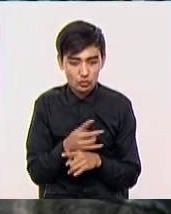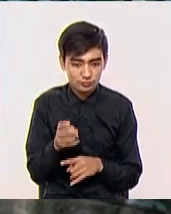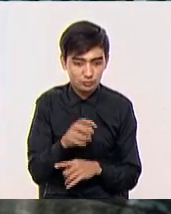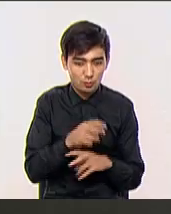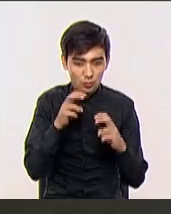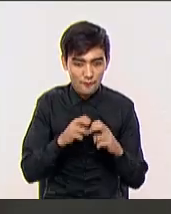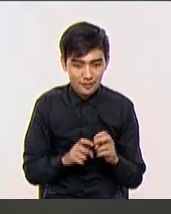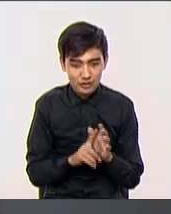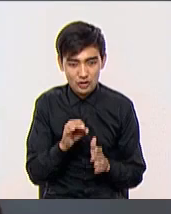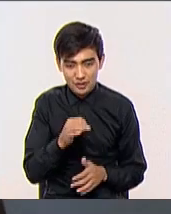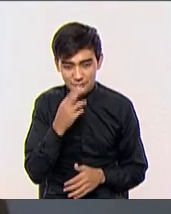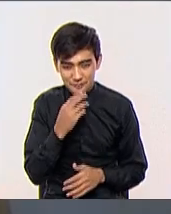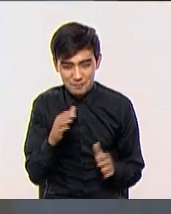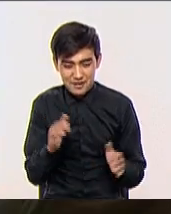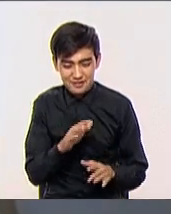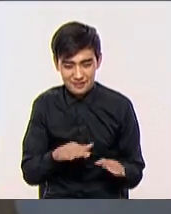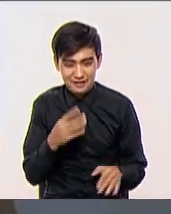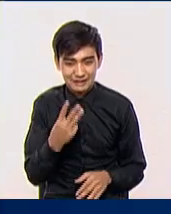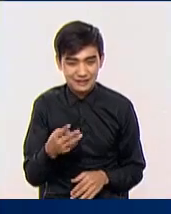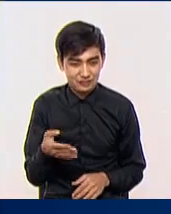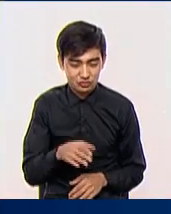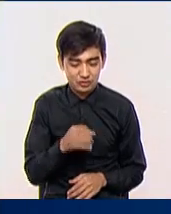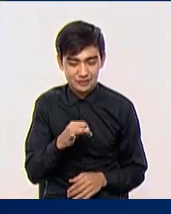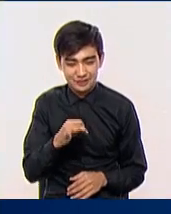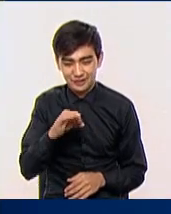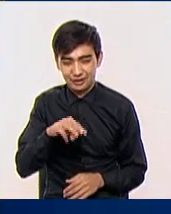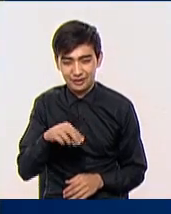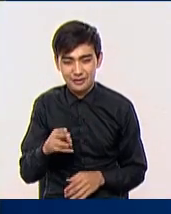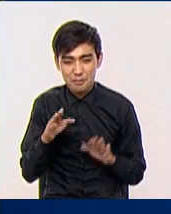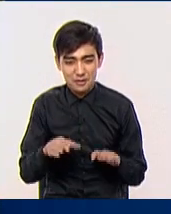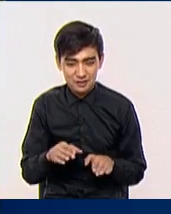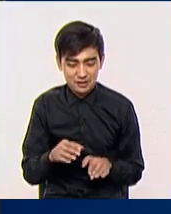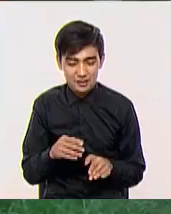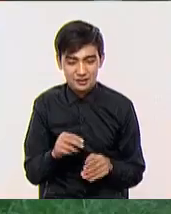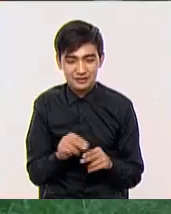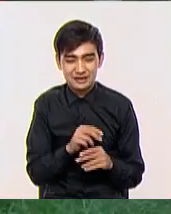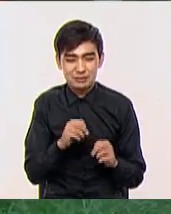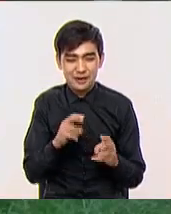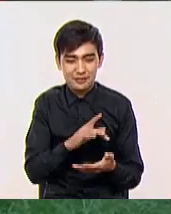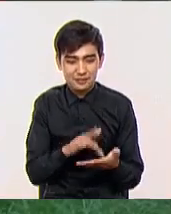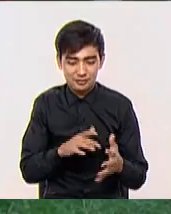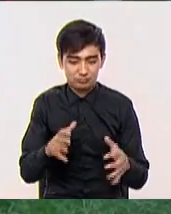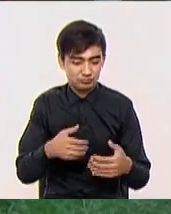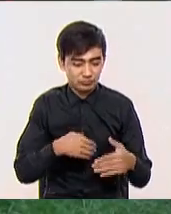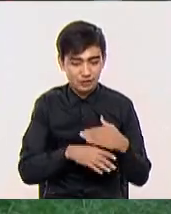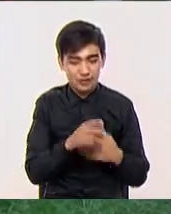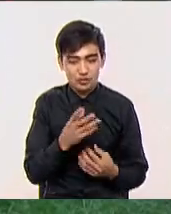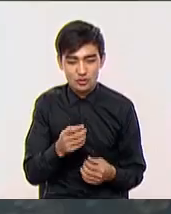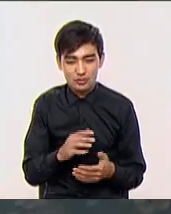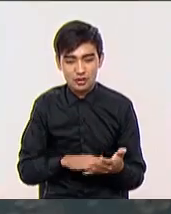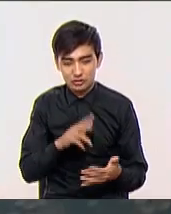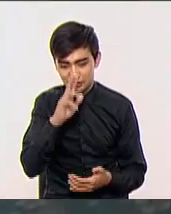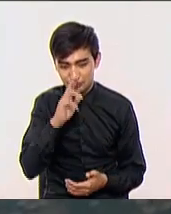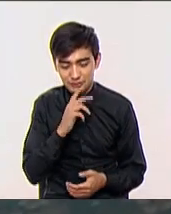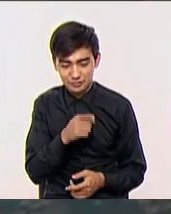тексеруге келген. Сөйтіп кәмелеттік жасқа толмаған 3 баланы Талдықорғандағы бейімдеу орталығына жеткізіпті. Енді олар алдағы 3 айда осы жерде болады